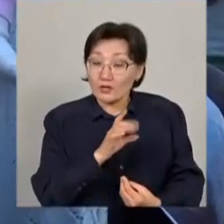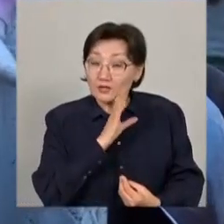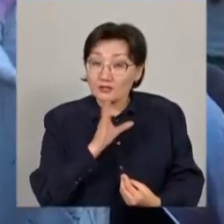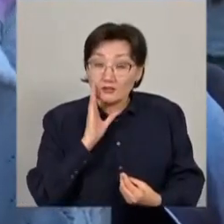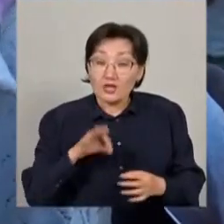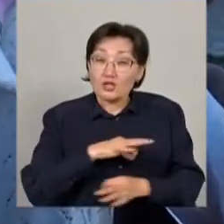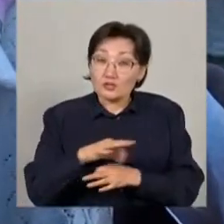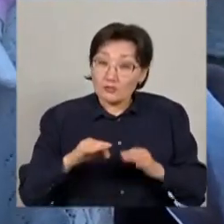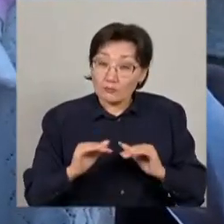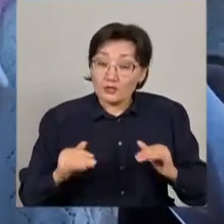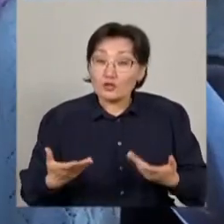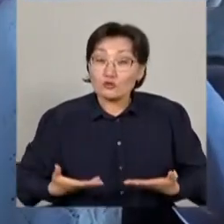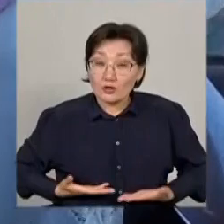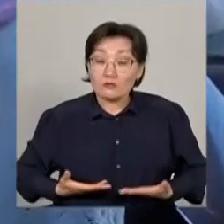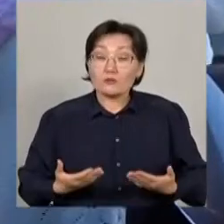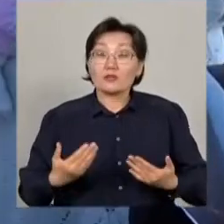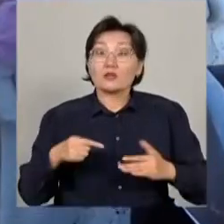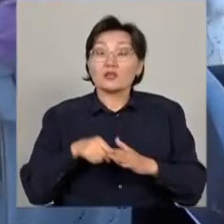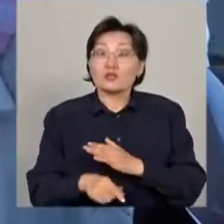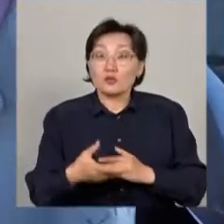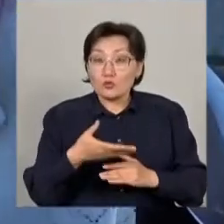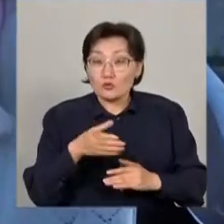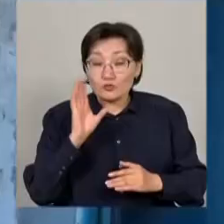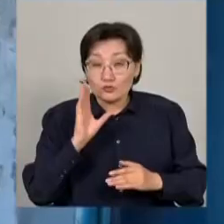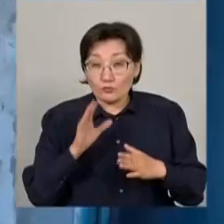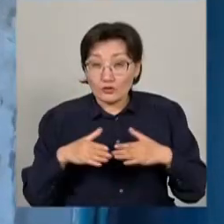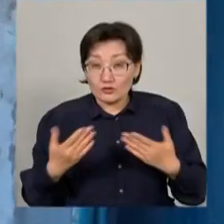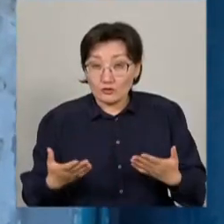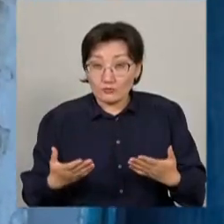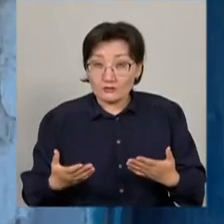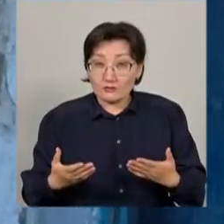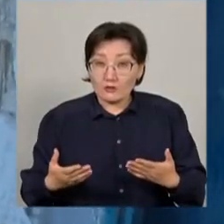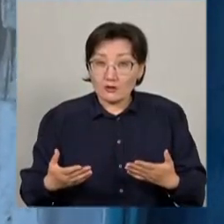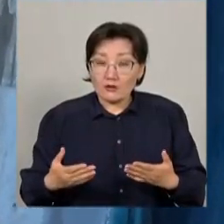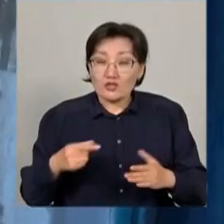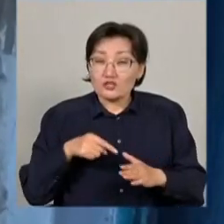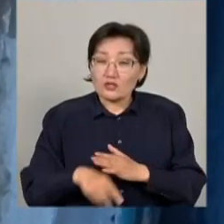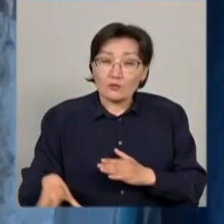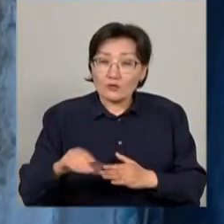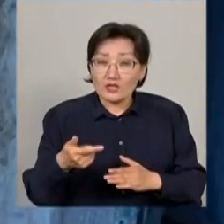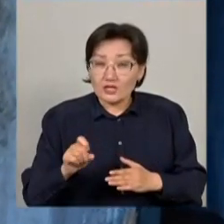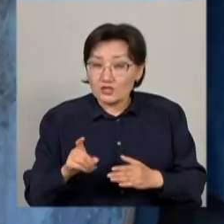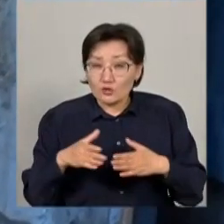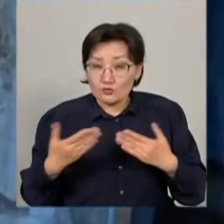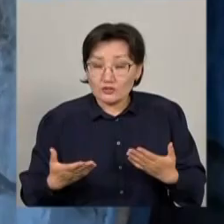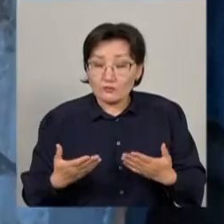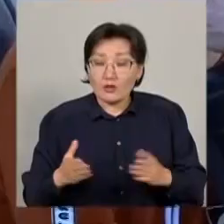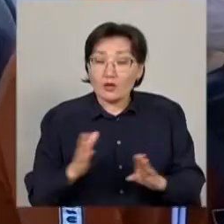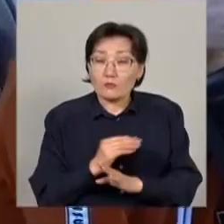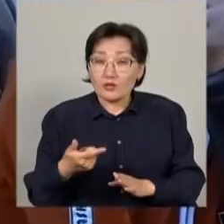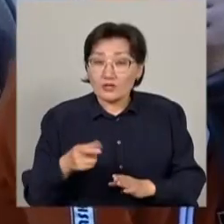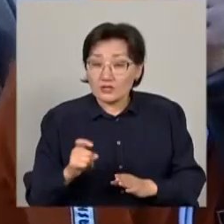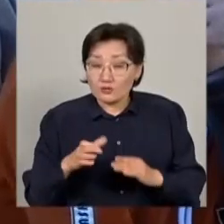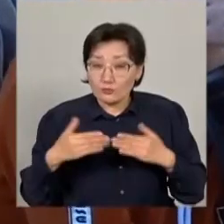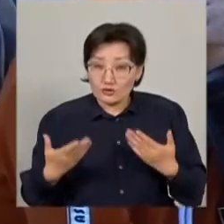отырамыз. Мысалы, ішінде не суы жоқ, инвалидтерімізден бар, бәрі бар. Ішінде газ жоқ, природный газ вообще